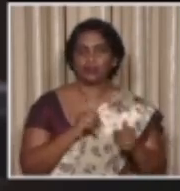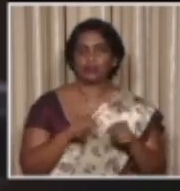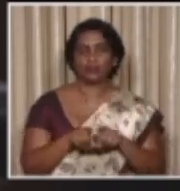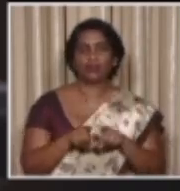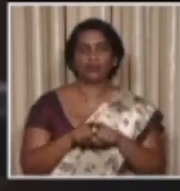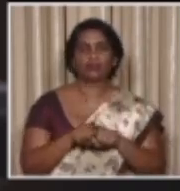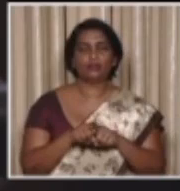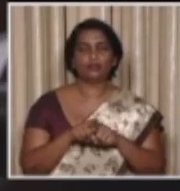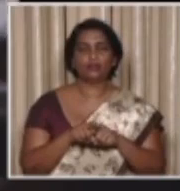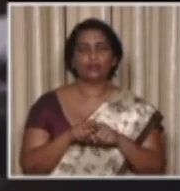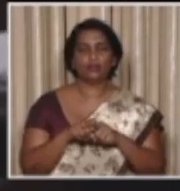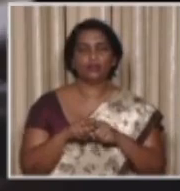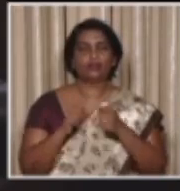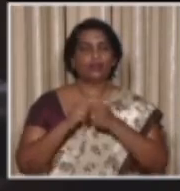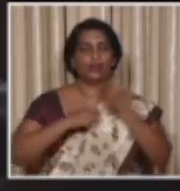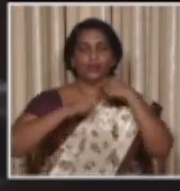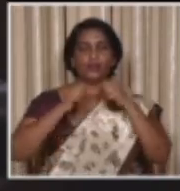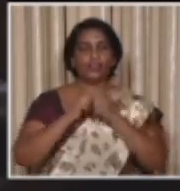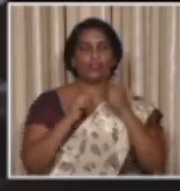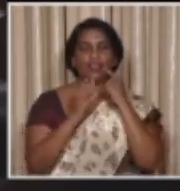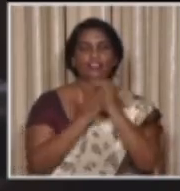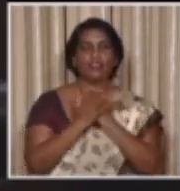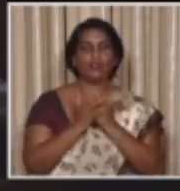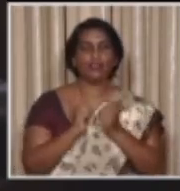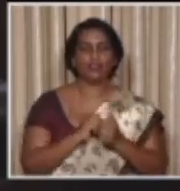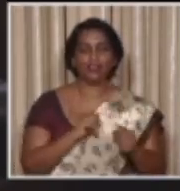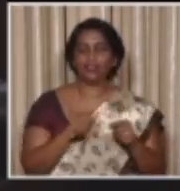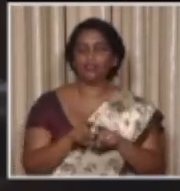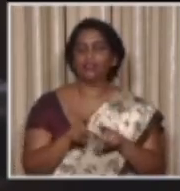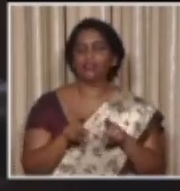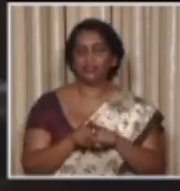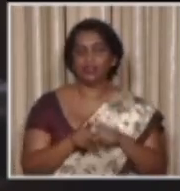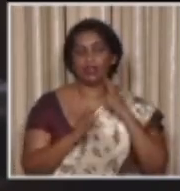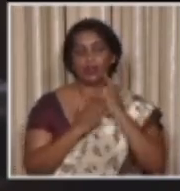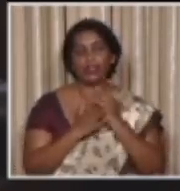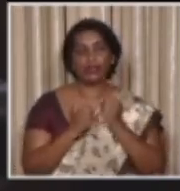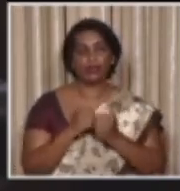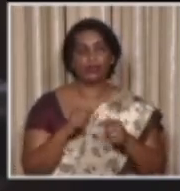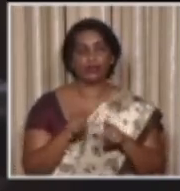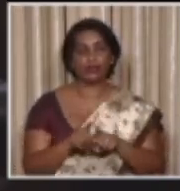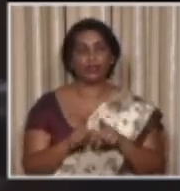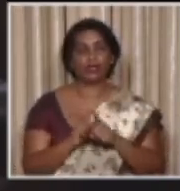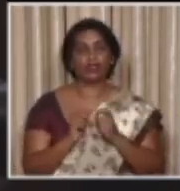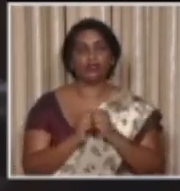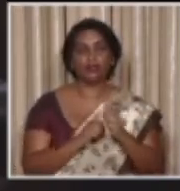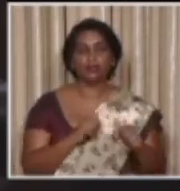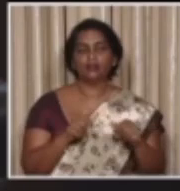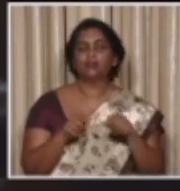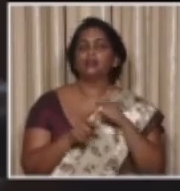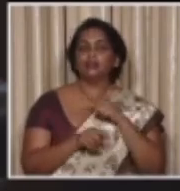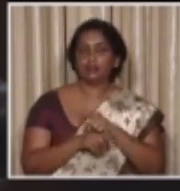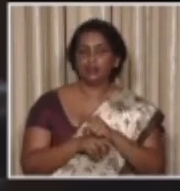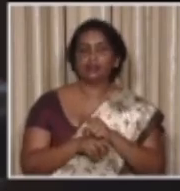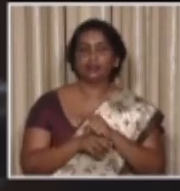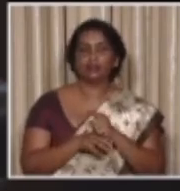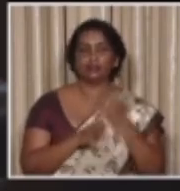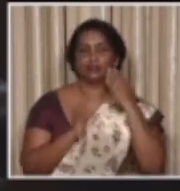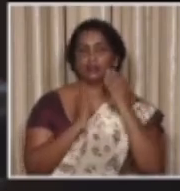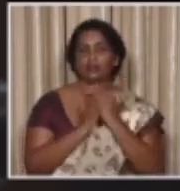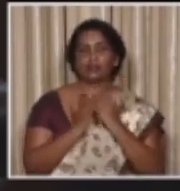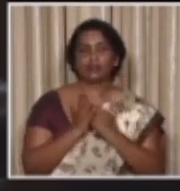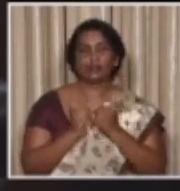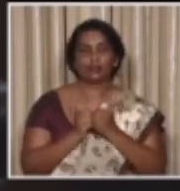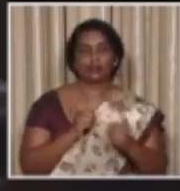අවසන ක්‍රියාවලියත් ඒත් එක්කම එනවා ඒ කුමන්ත්‍රණයත් ඒත් එක්කම එනවා එක පැත්තකින් ජනාධිපතිවරයා 13 13